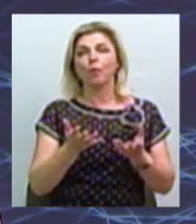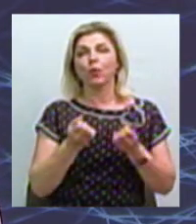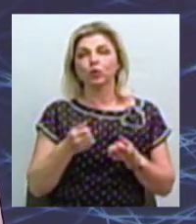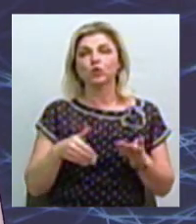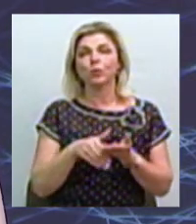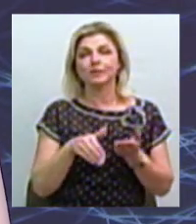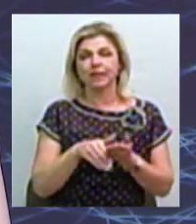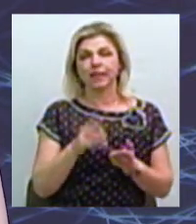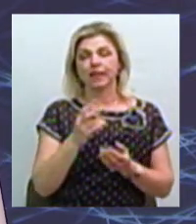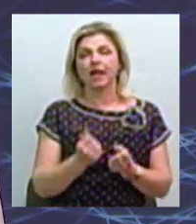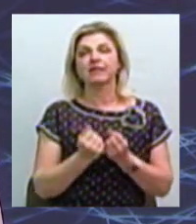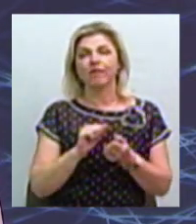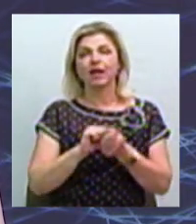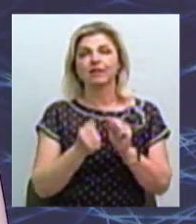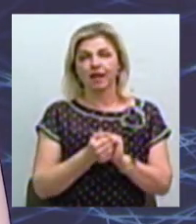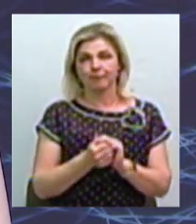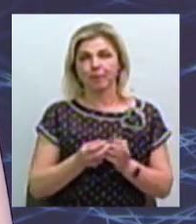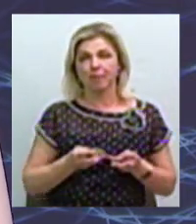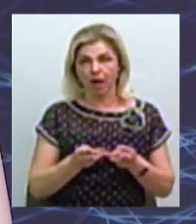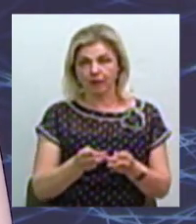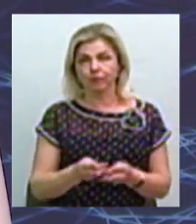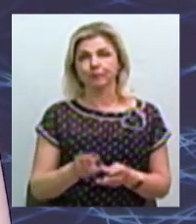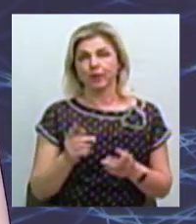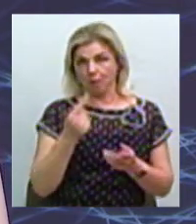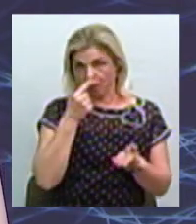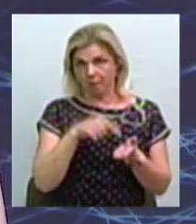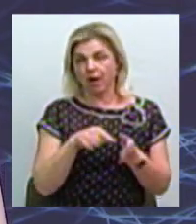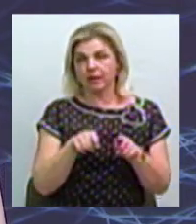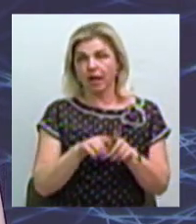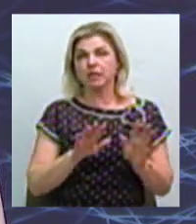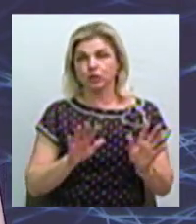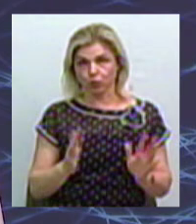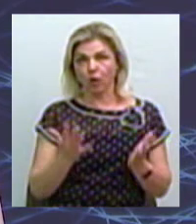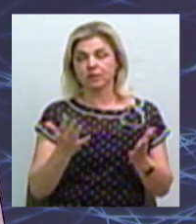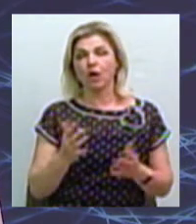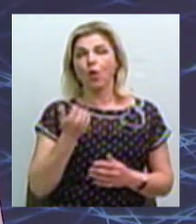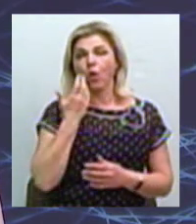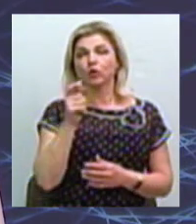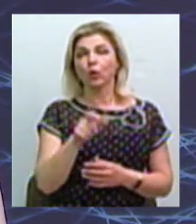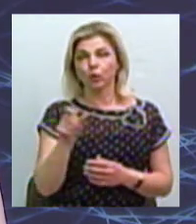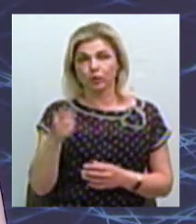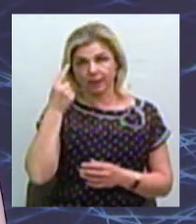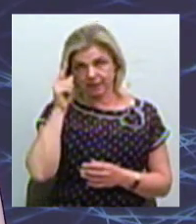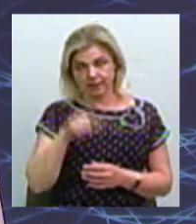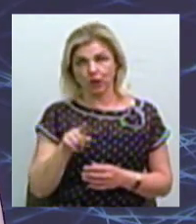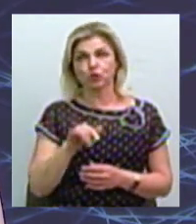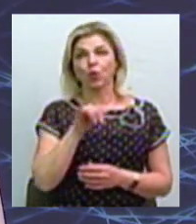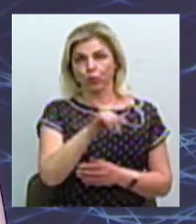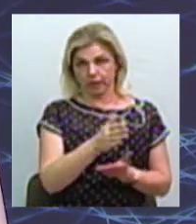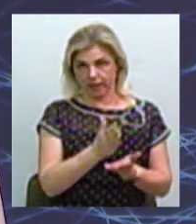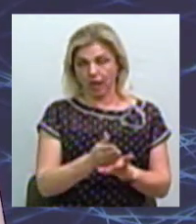тверде паливо. Наразі ми спіткнулися з такою ситуацією, коли громадяни, знаючи, що їм призначена